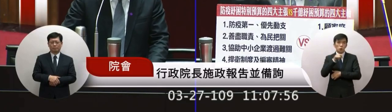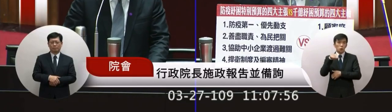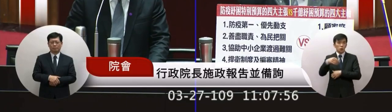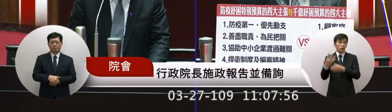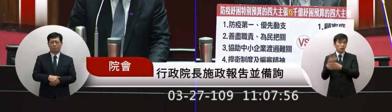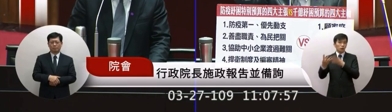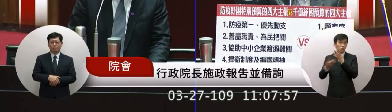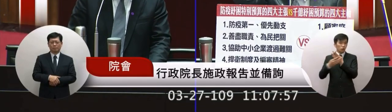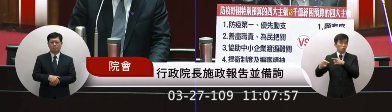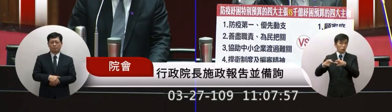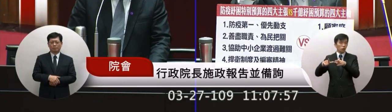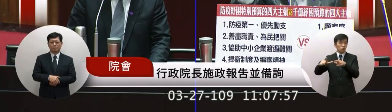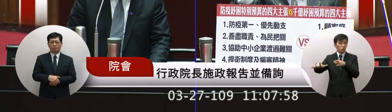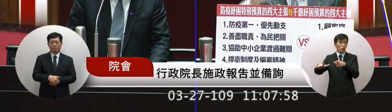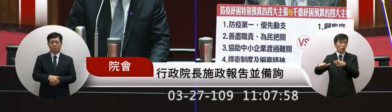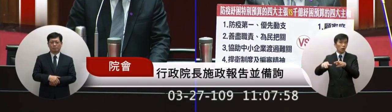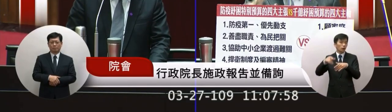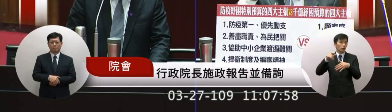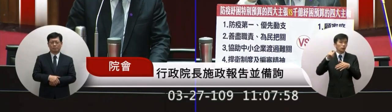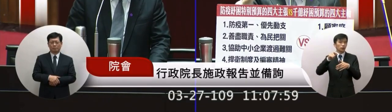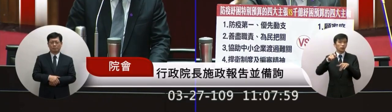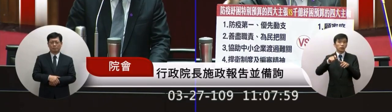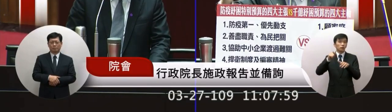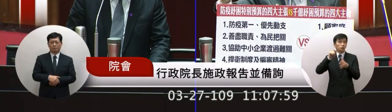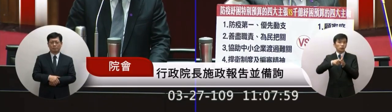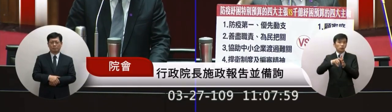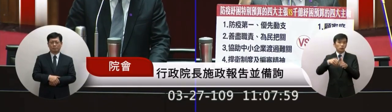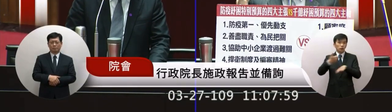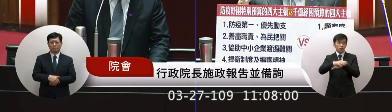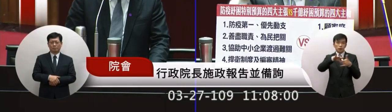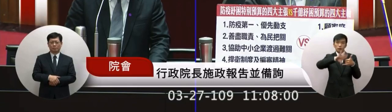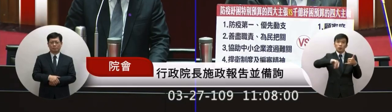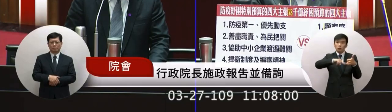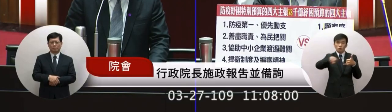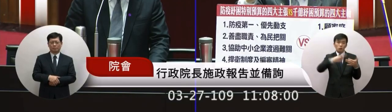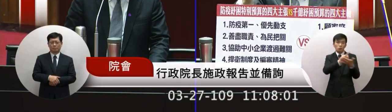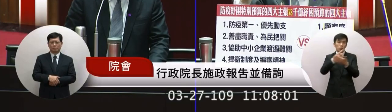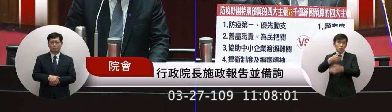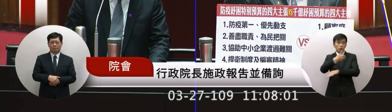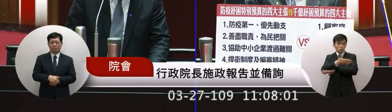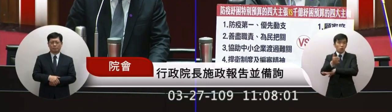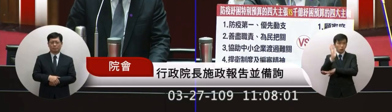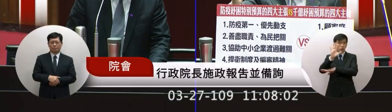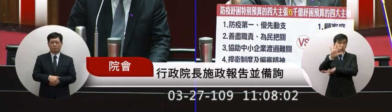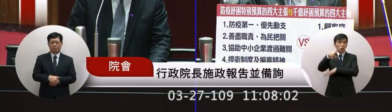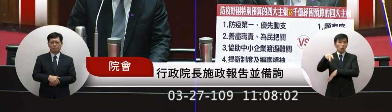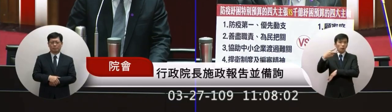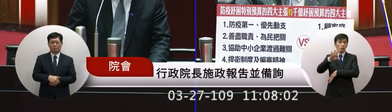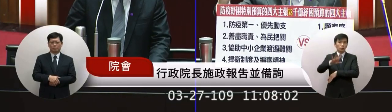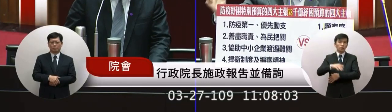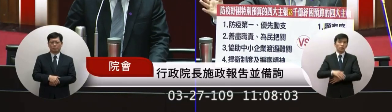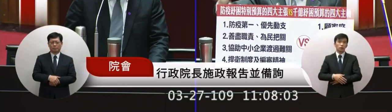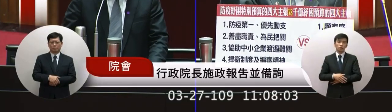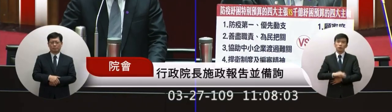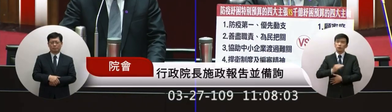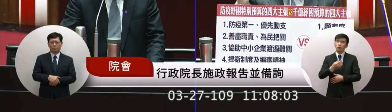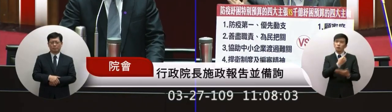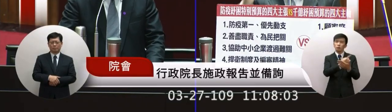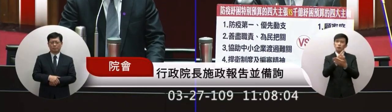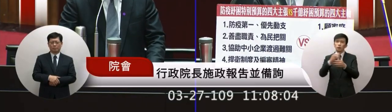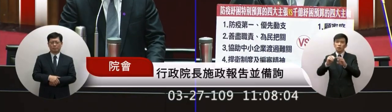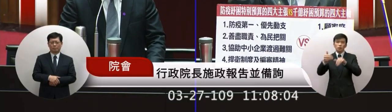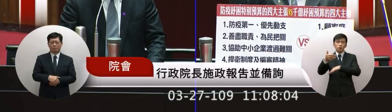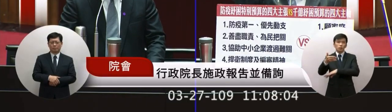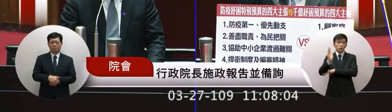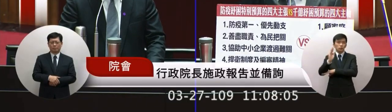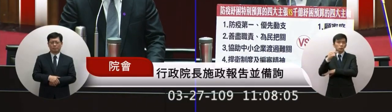化以南，每一个县市有200，这个当然我接受，但是地方政府的开发到。今仔日